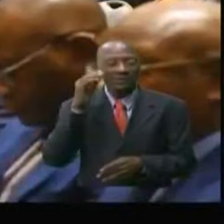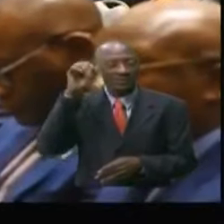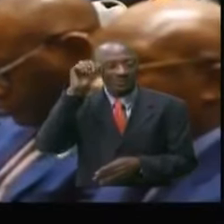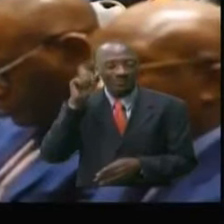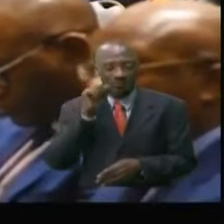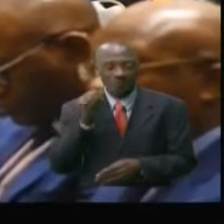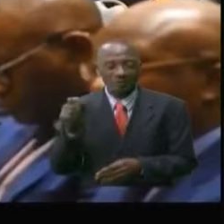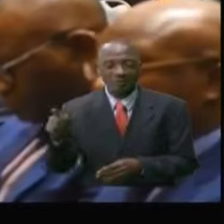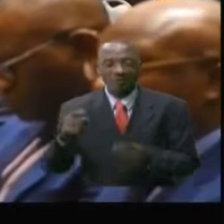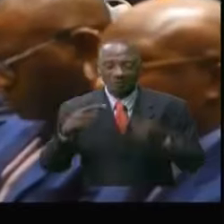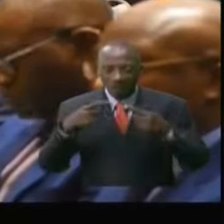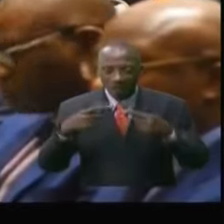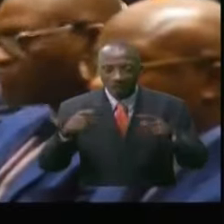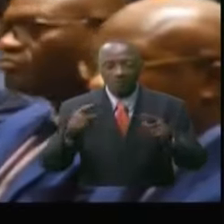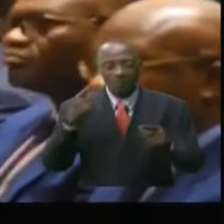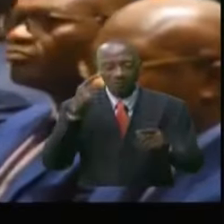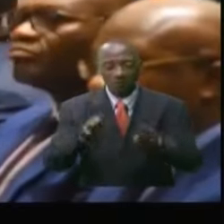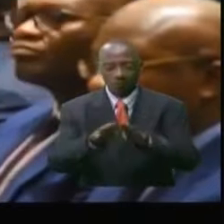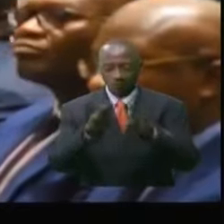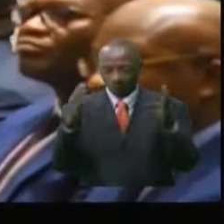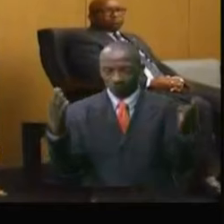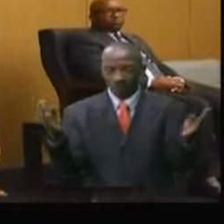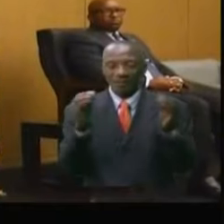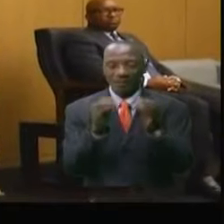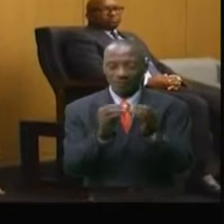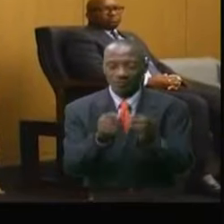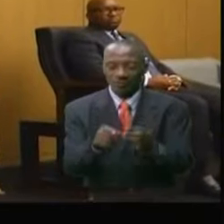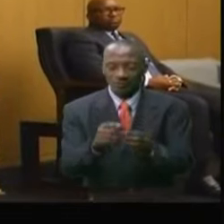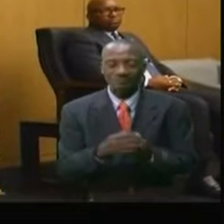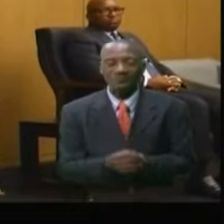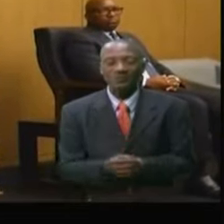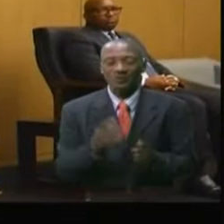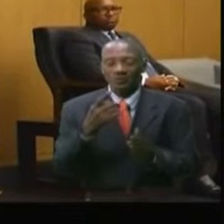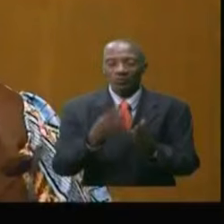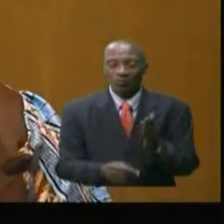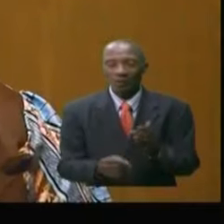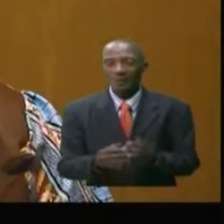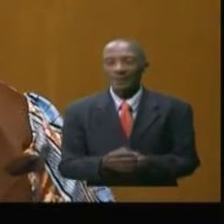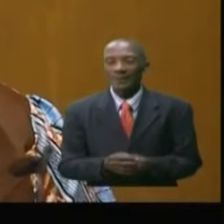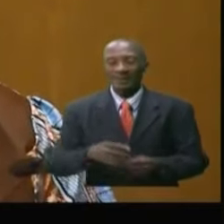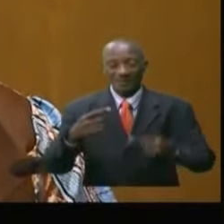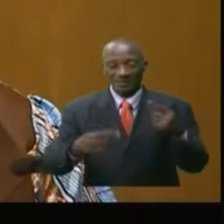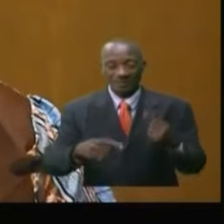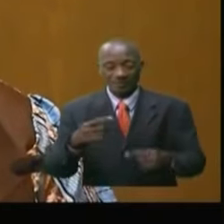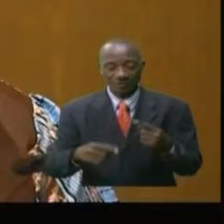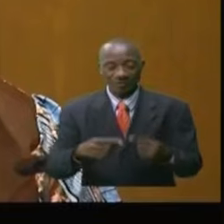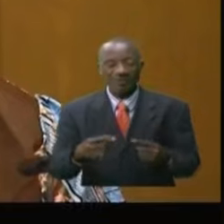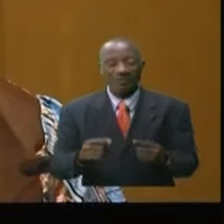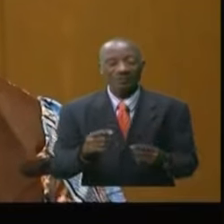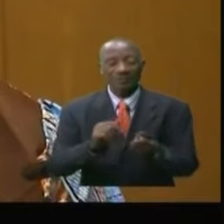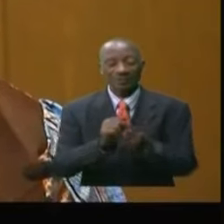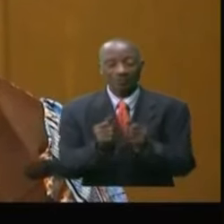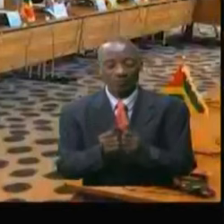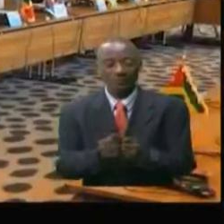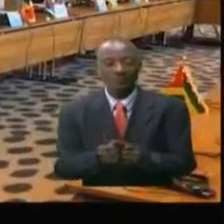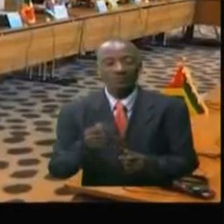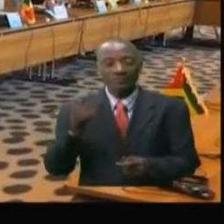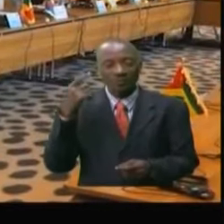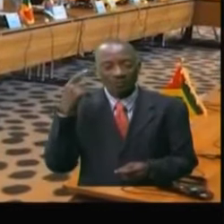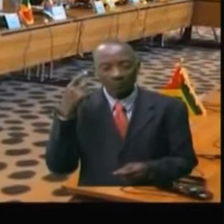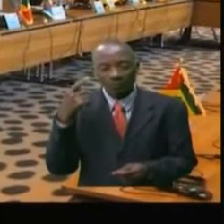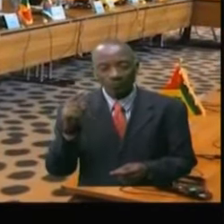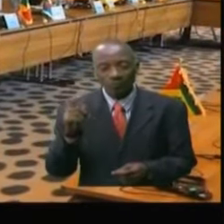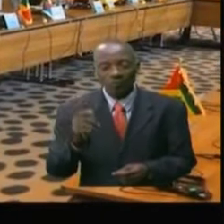a dressée à l'ouverture de ses assises. Il s'agit principalement de discuter des défis à venir en vue de veiller à ce